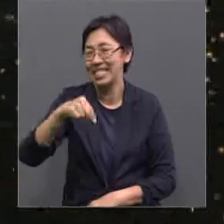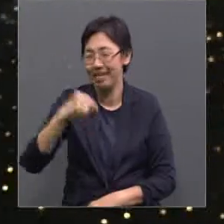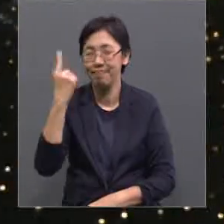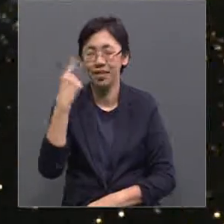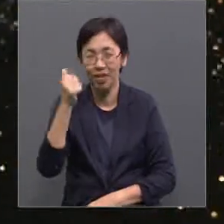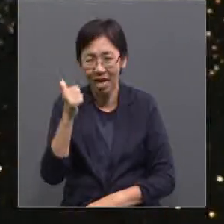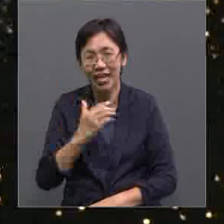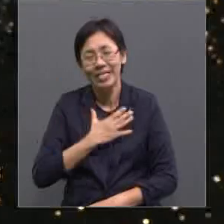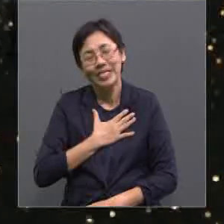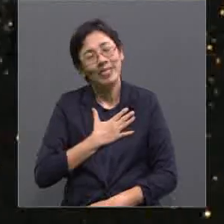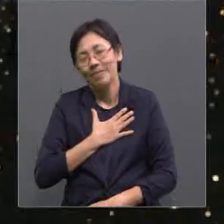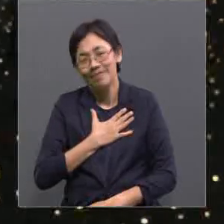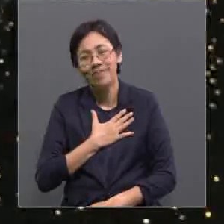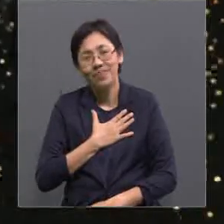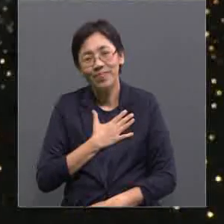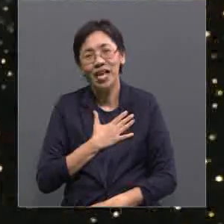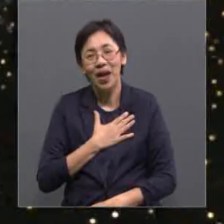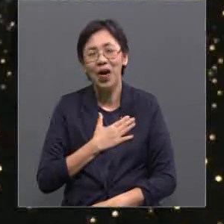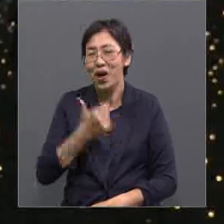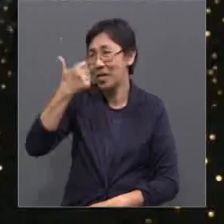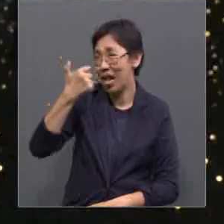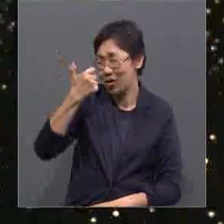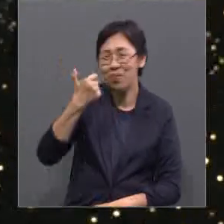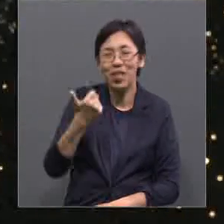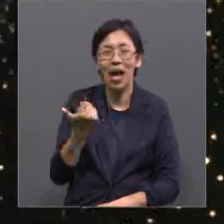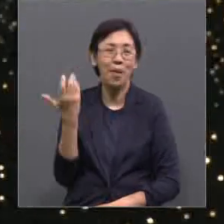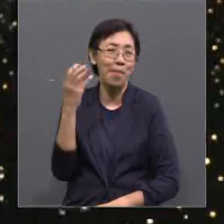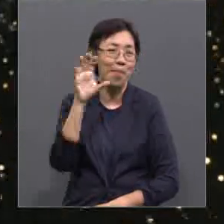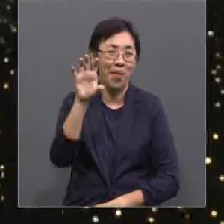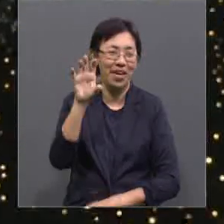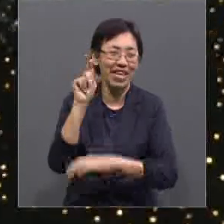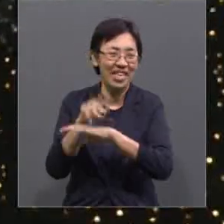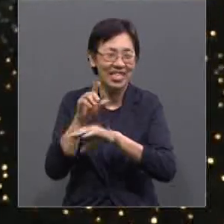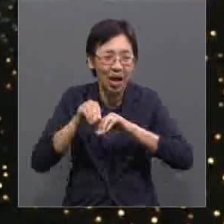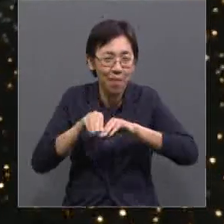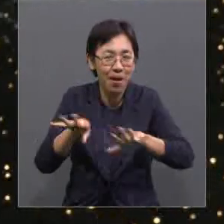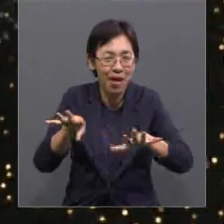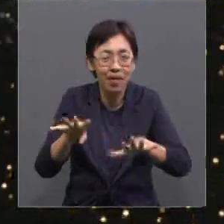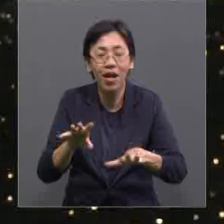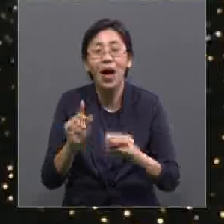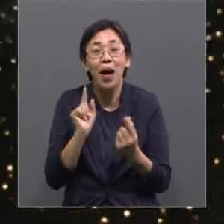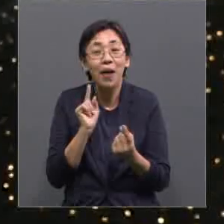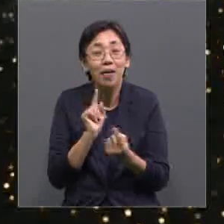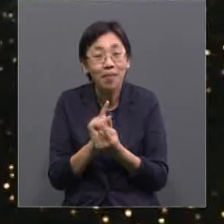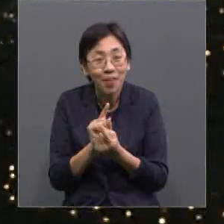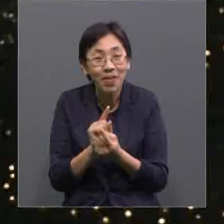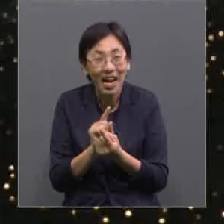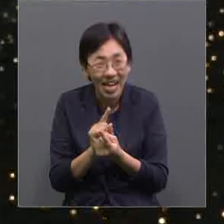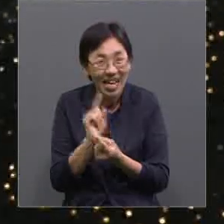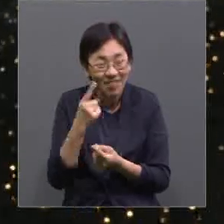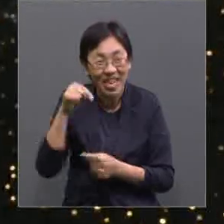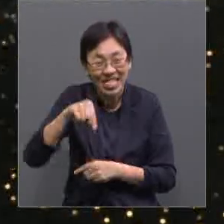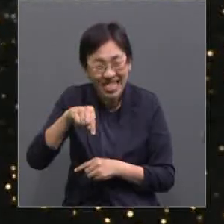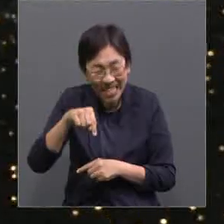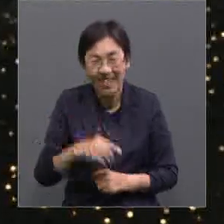ยเจนอดใจไม่ไหวแล้วค่ะต้องไปถ่ายรูปเช็คอินกันก่อนเพื่อไปอดโซเชียลนะคะเพราะฉะนั้นมาเจอกันเขาดาวนับถอยหลังในค่ำคืนนี้ที่สวนหย่อมสุ